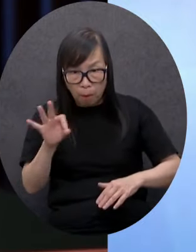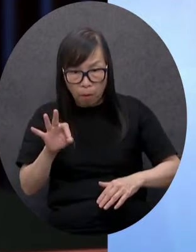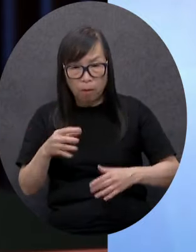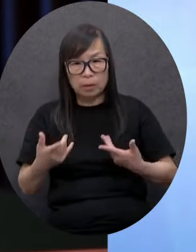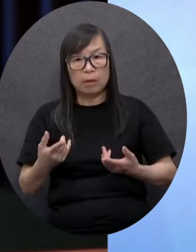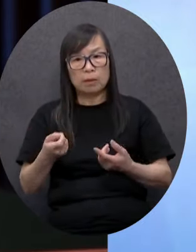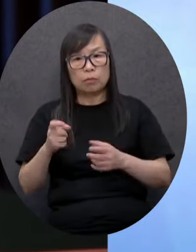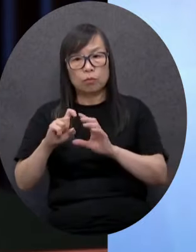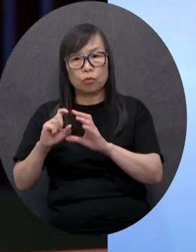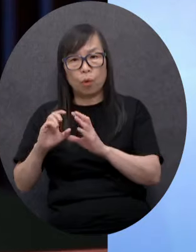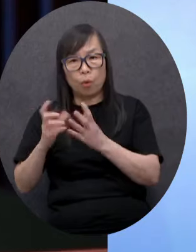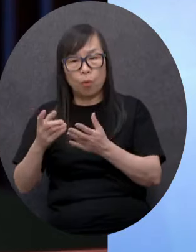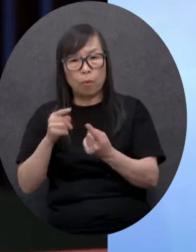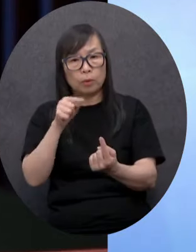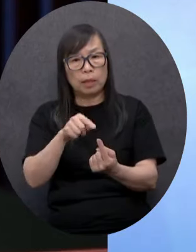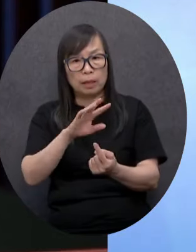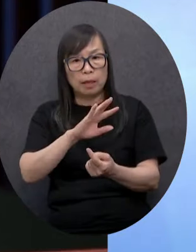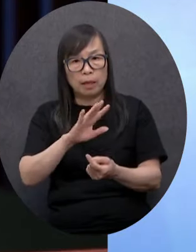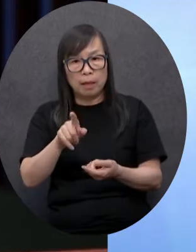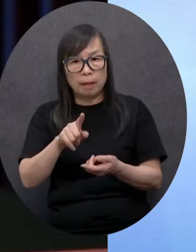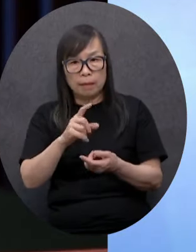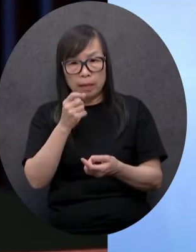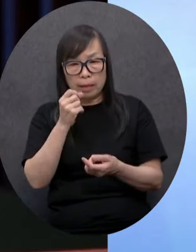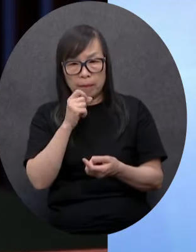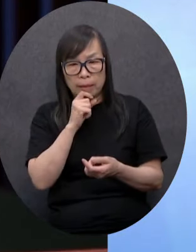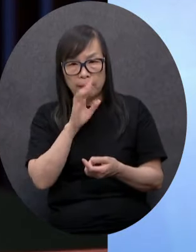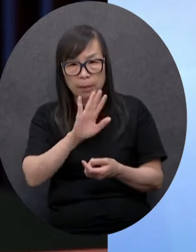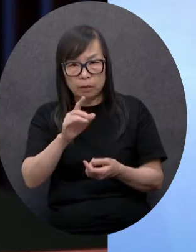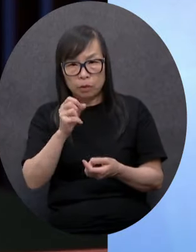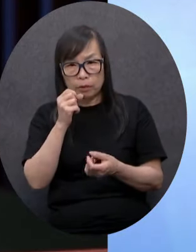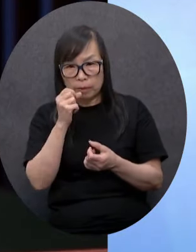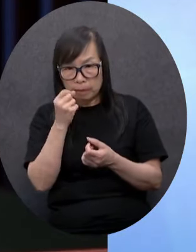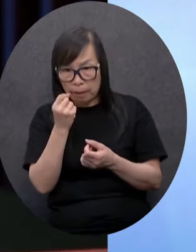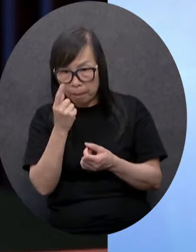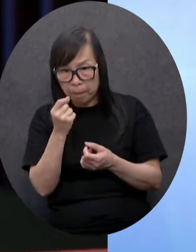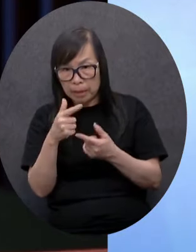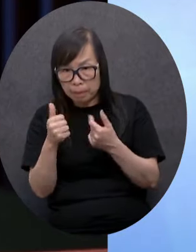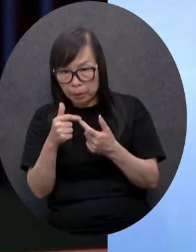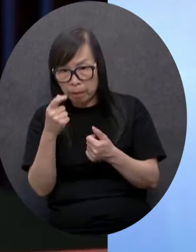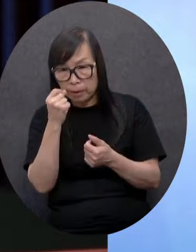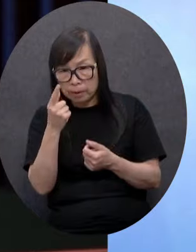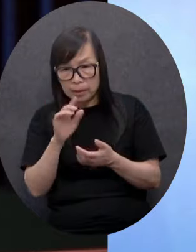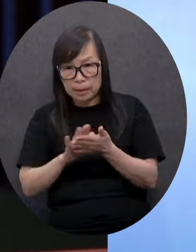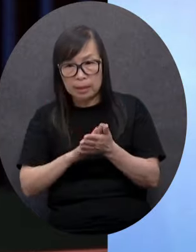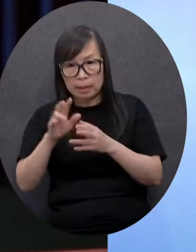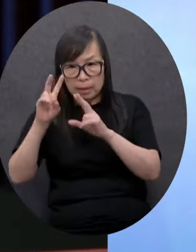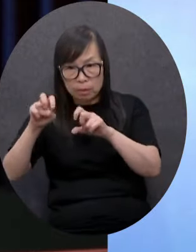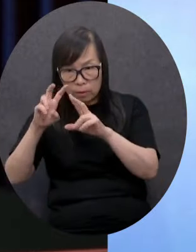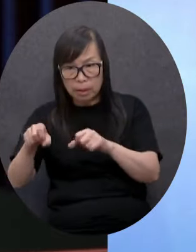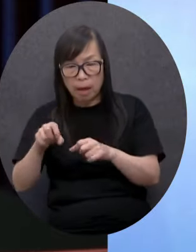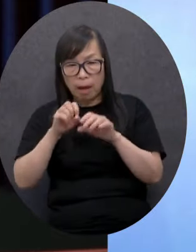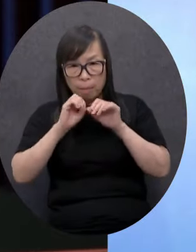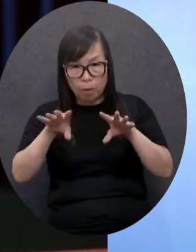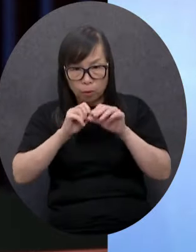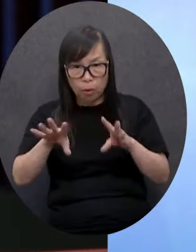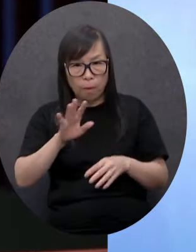目的。咁啊，唔存在咧，係去即係話就住某一啲嘅即係特別嘅事件咧，係去做